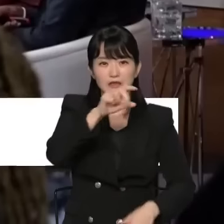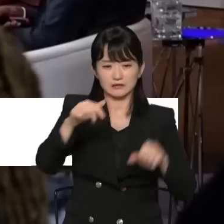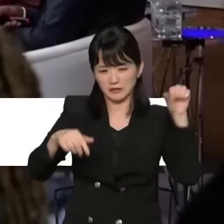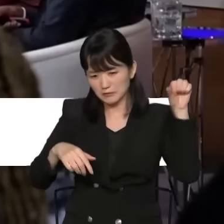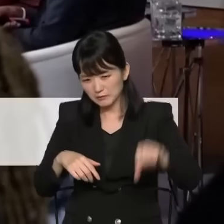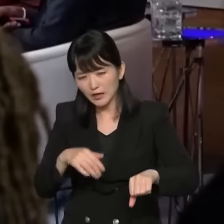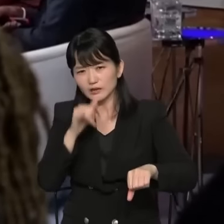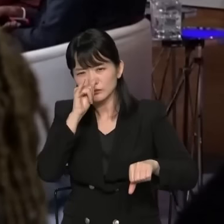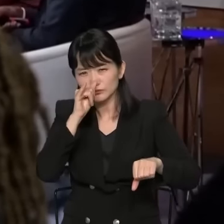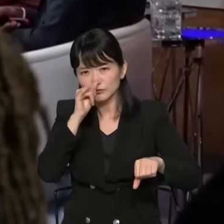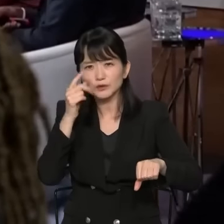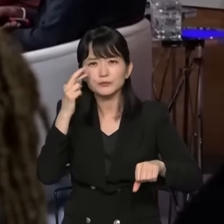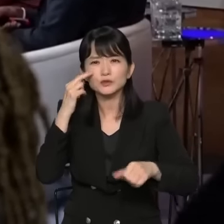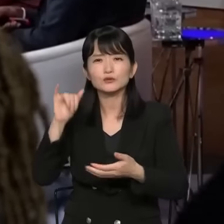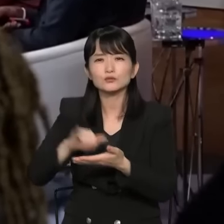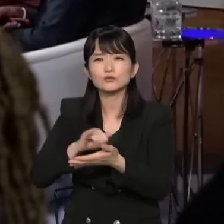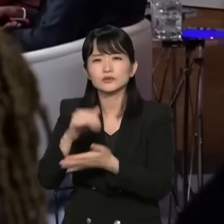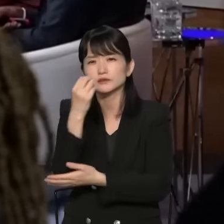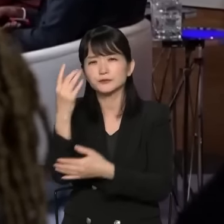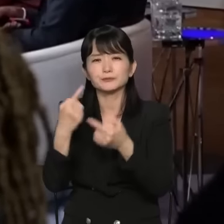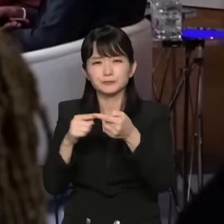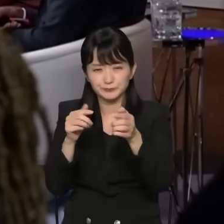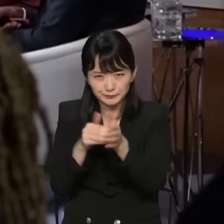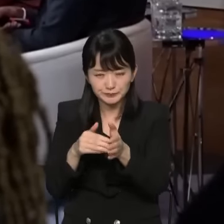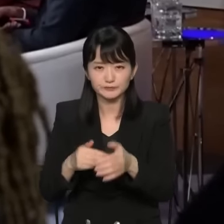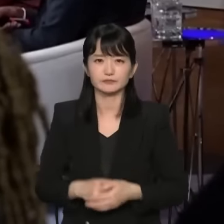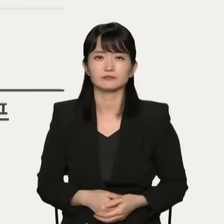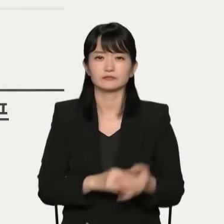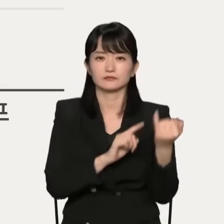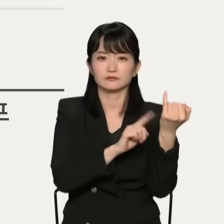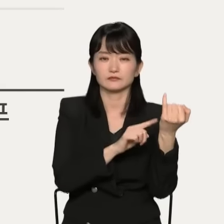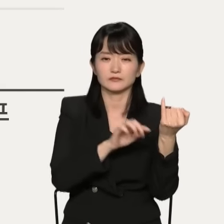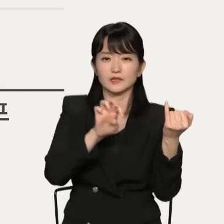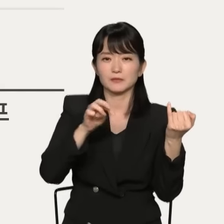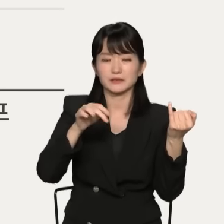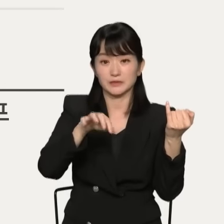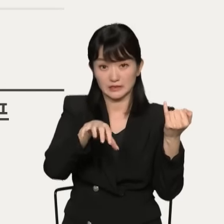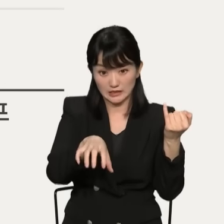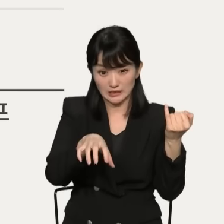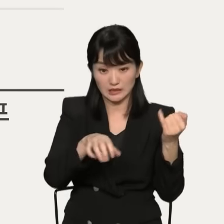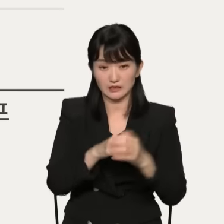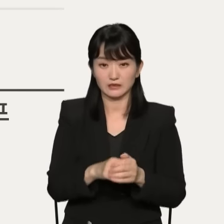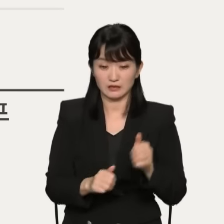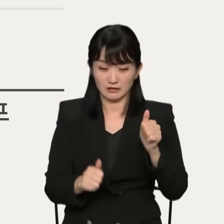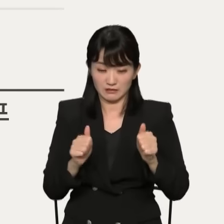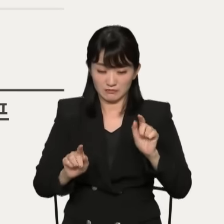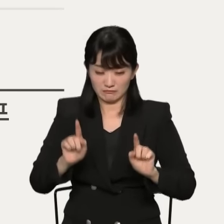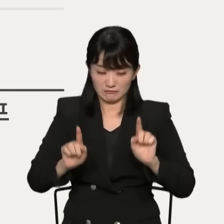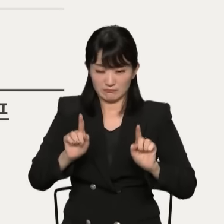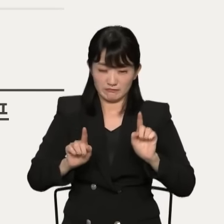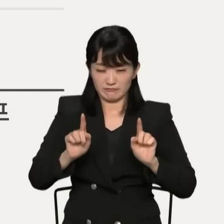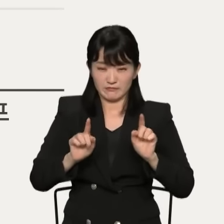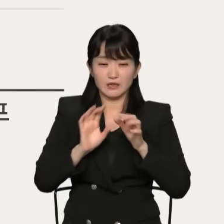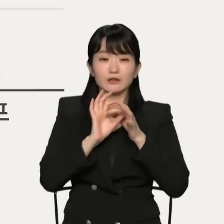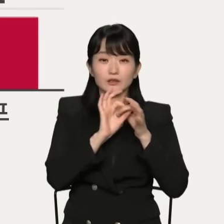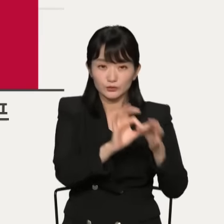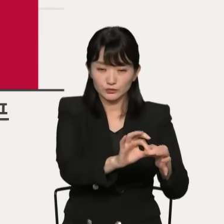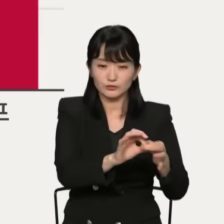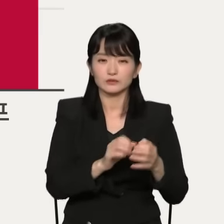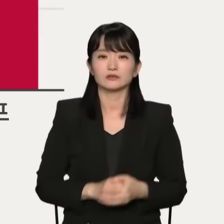있다고 뉴욕타임스는 분석했습니다. 실제 해리스는 펜실베이니아에서 5차 범위 내 박빙 승부를 이어가고